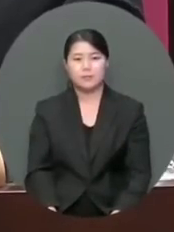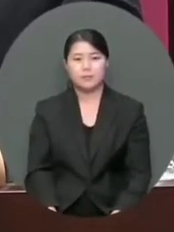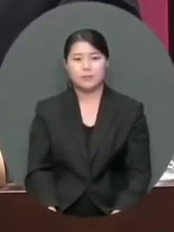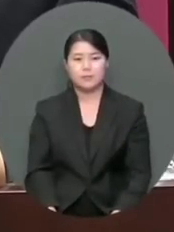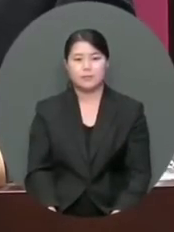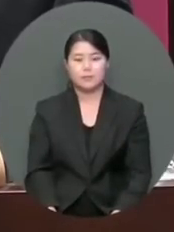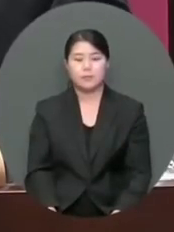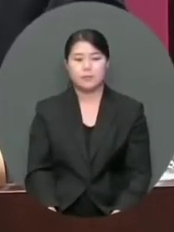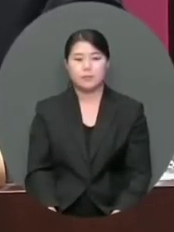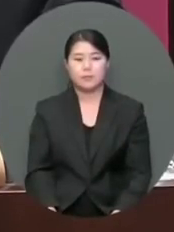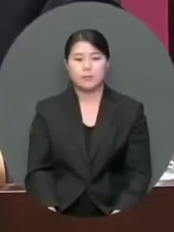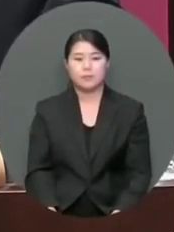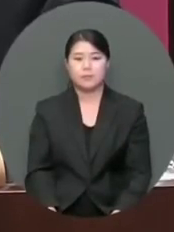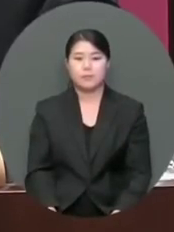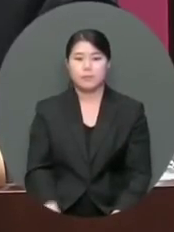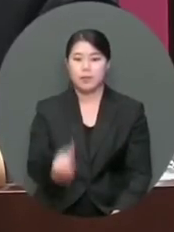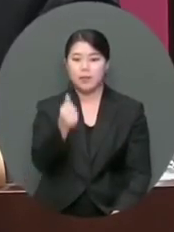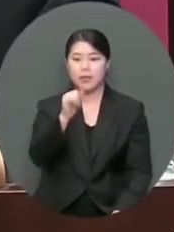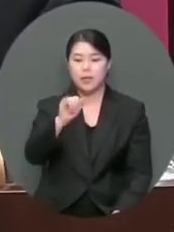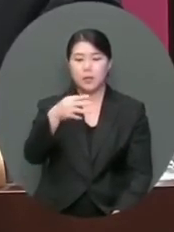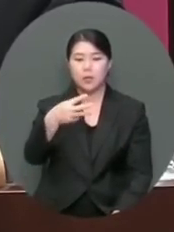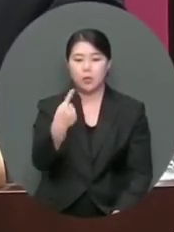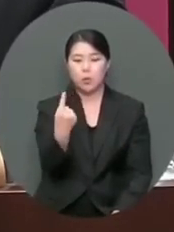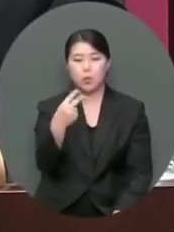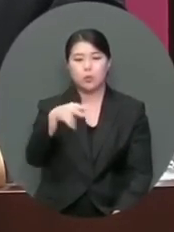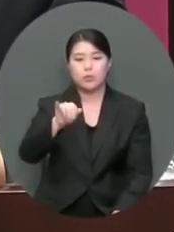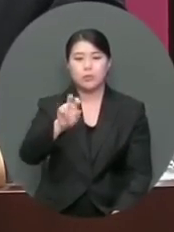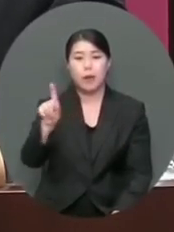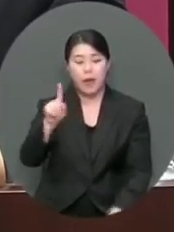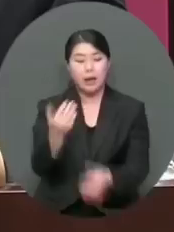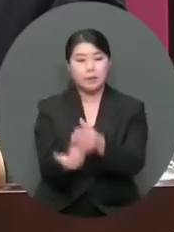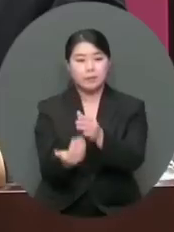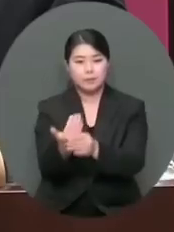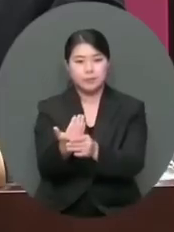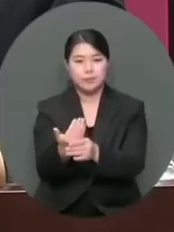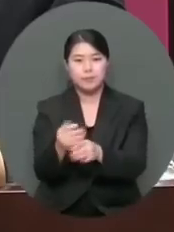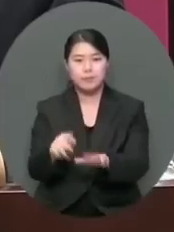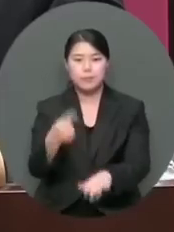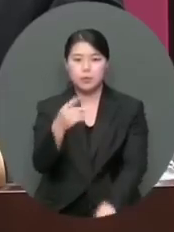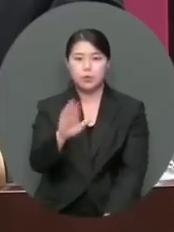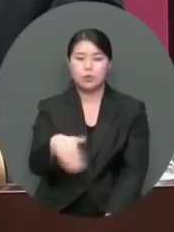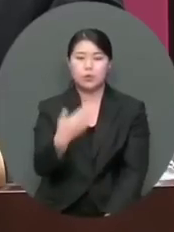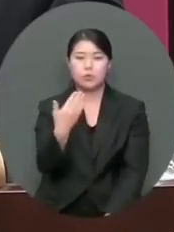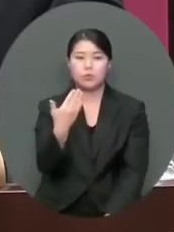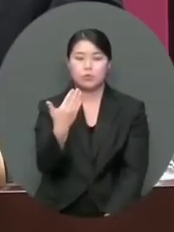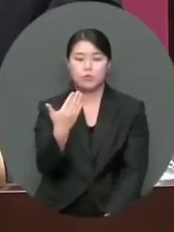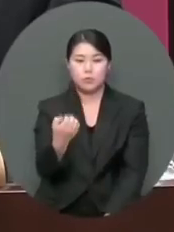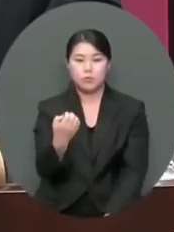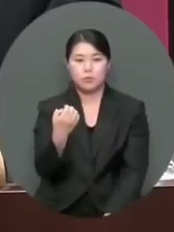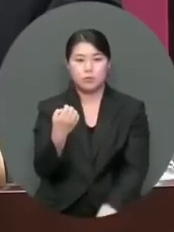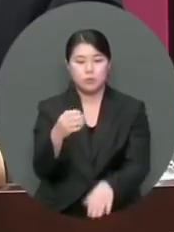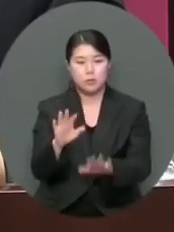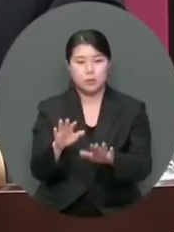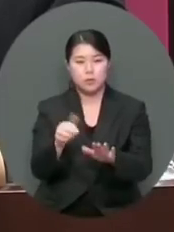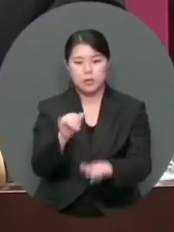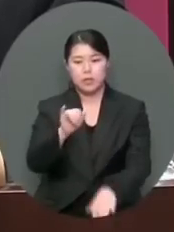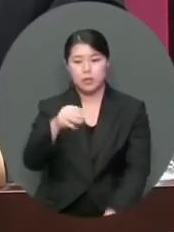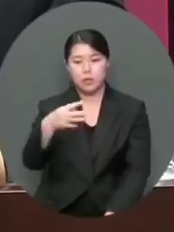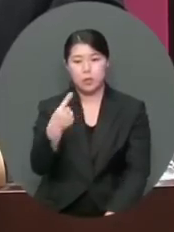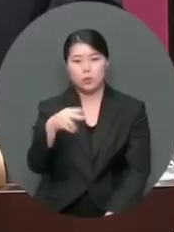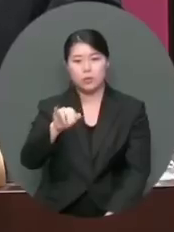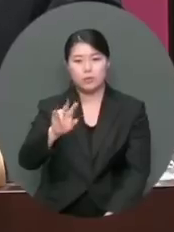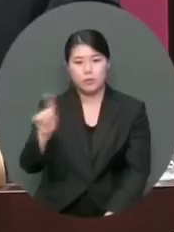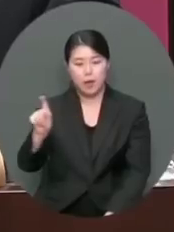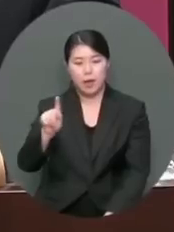네. 히로시마 사례를 한번 들어보겠습니다. 1945년 8월 히로시마에서 원자폭탄이 투하된 이후 생긴